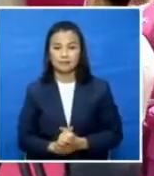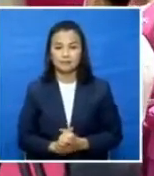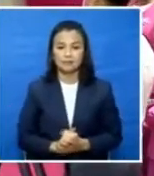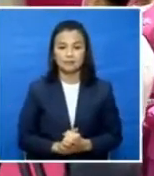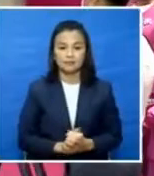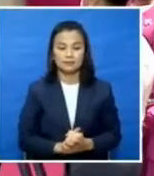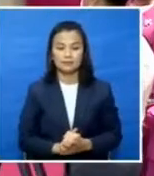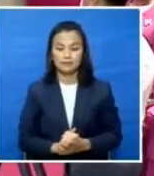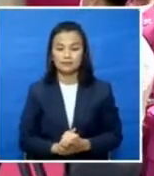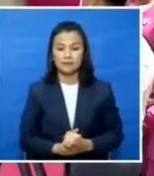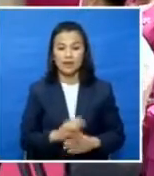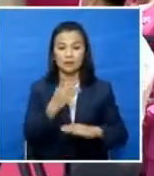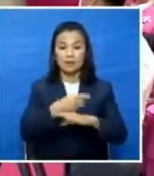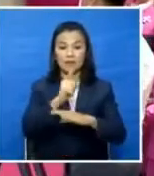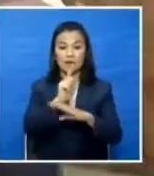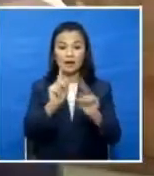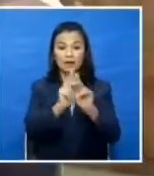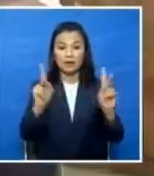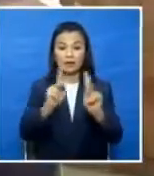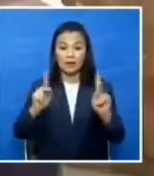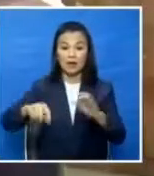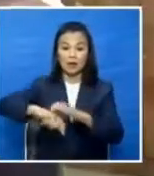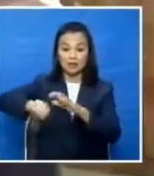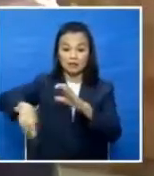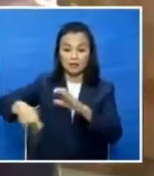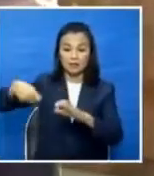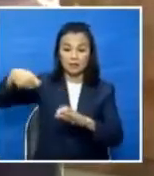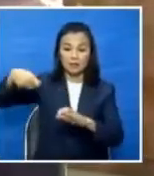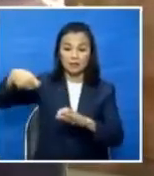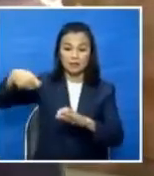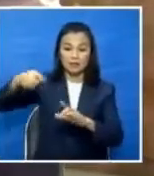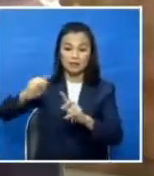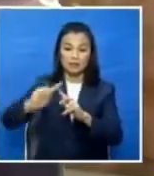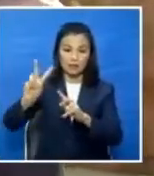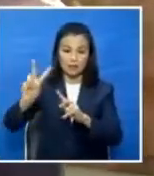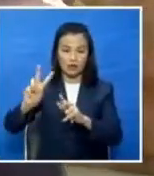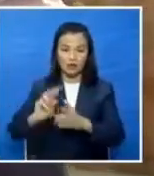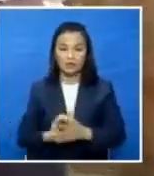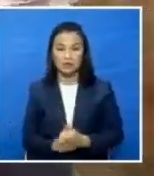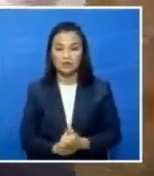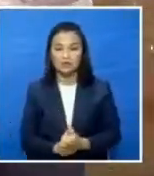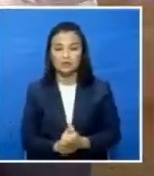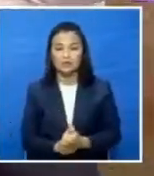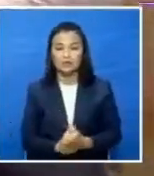ต่อไปประธานกรรมการสุ่มตักลูกบอลครั้งที่2